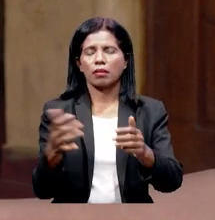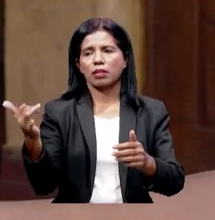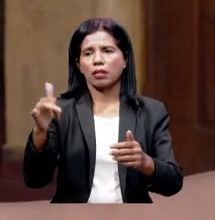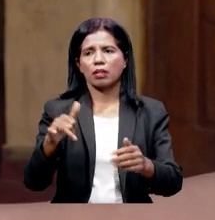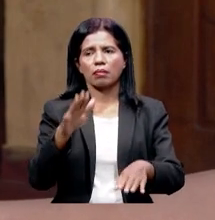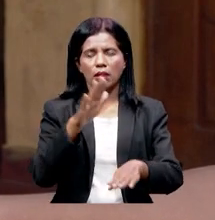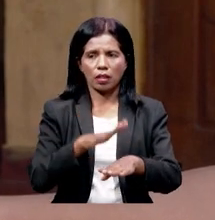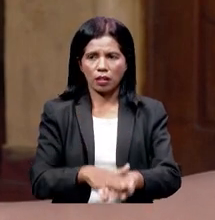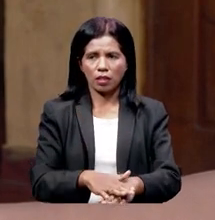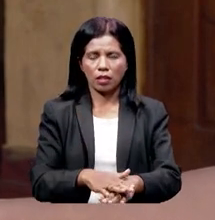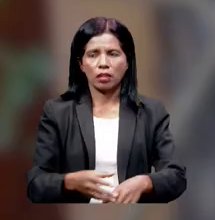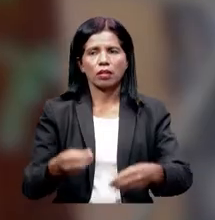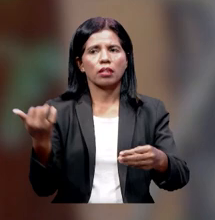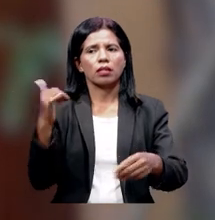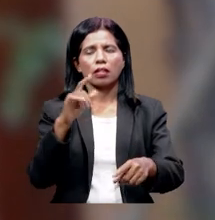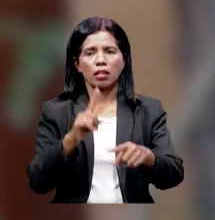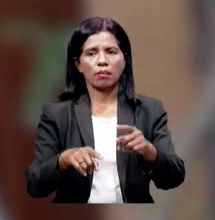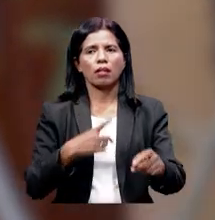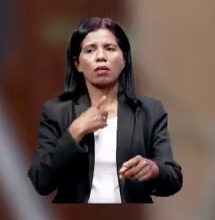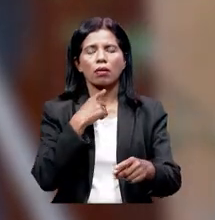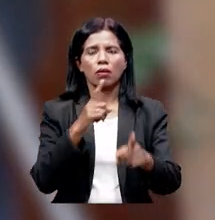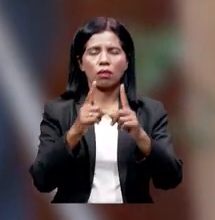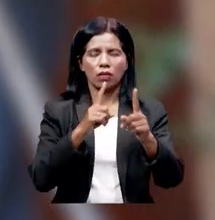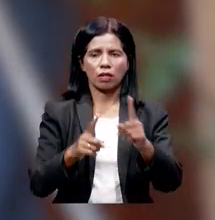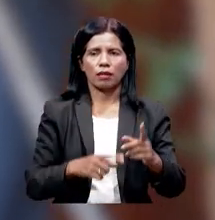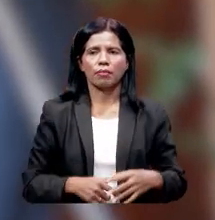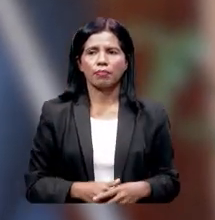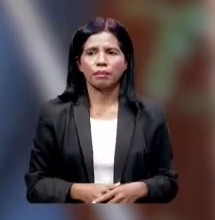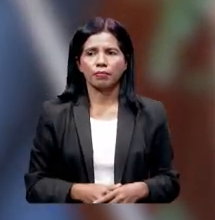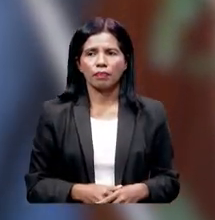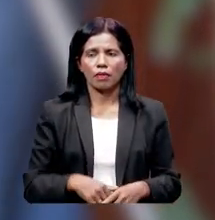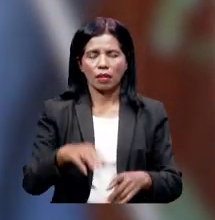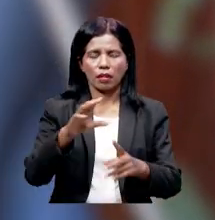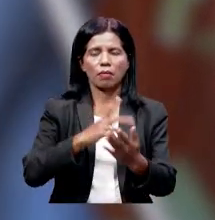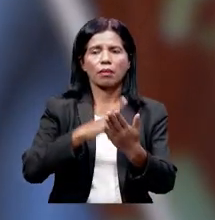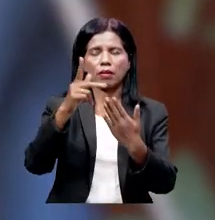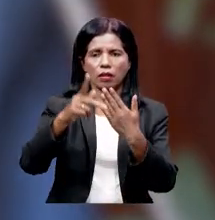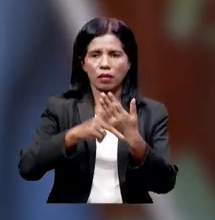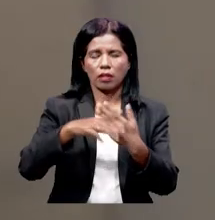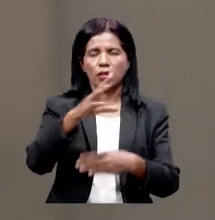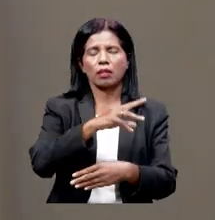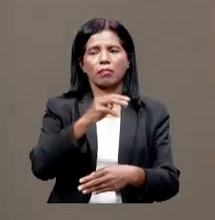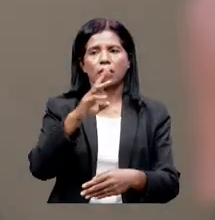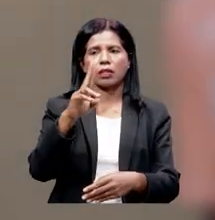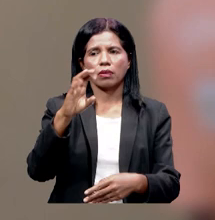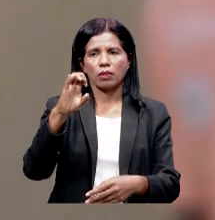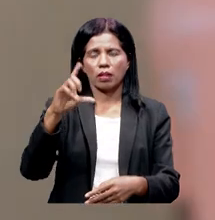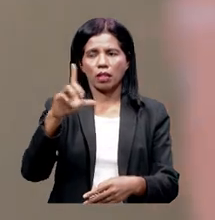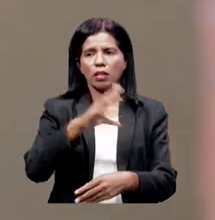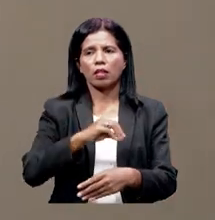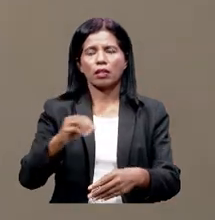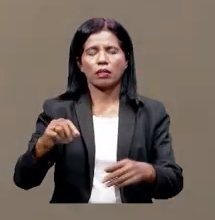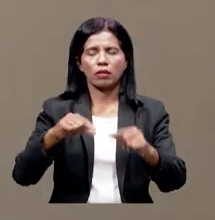hanya hanya sih pres sih atau sih labrani kuliah saya dulu. Coordenadora programa ia Centro Miguel Magona, Fundação